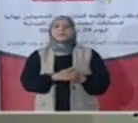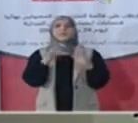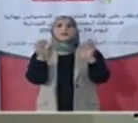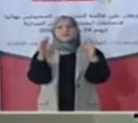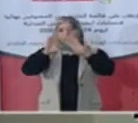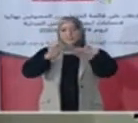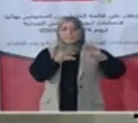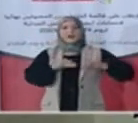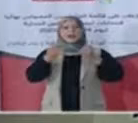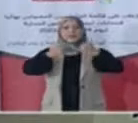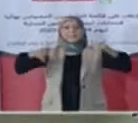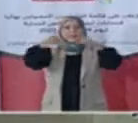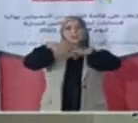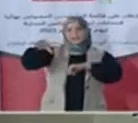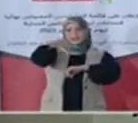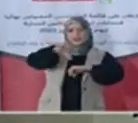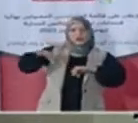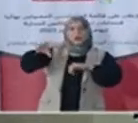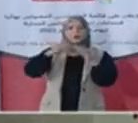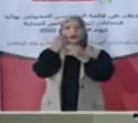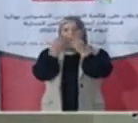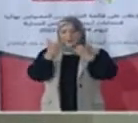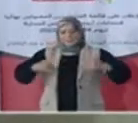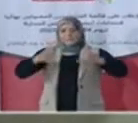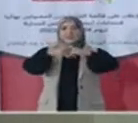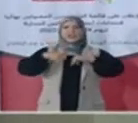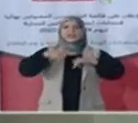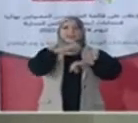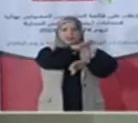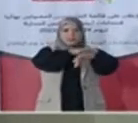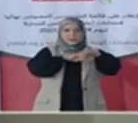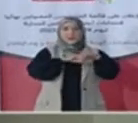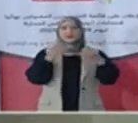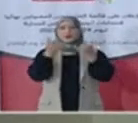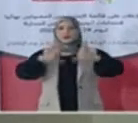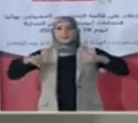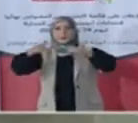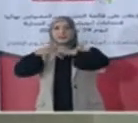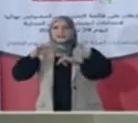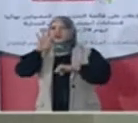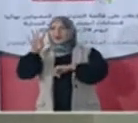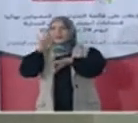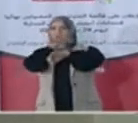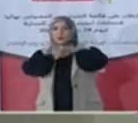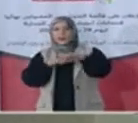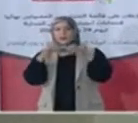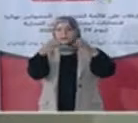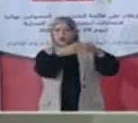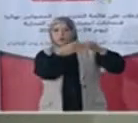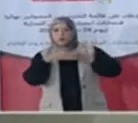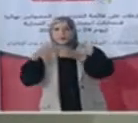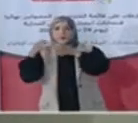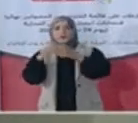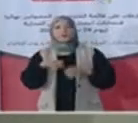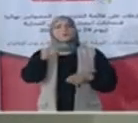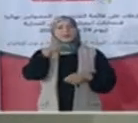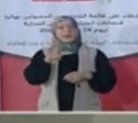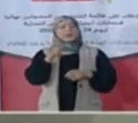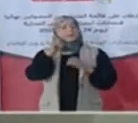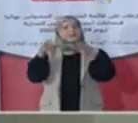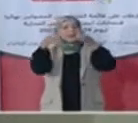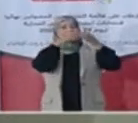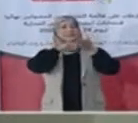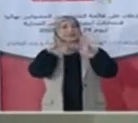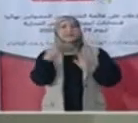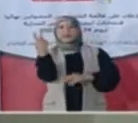مقاعد المجالس الجهوية ومجالس الأقاليم والمجلس الوطني للجهات والأقاليم، وبالتالي المجلس أو الغرفة الثانية